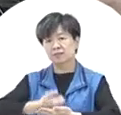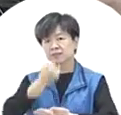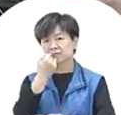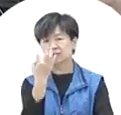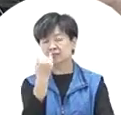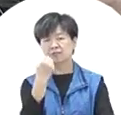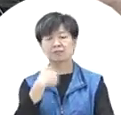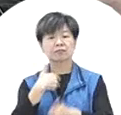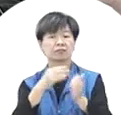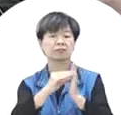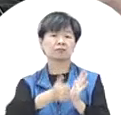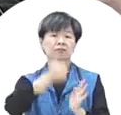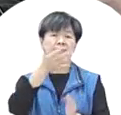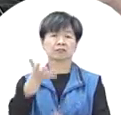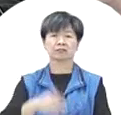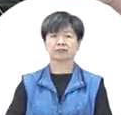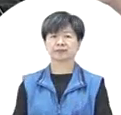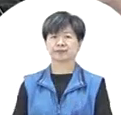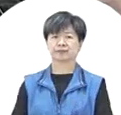吗？